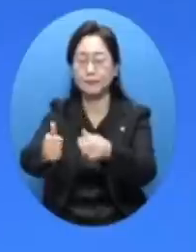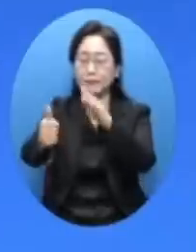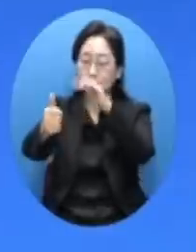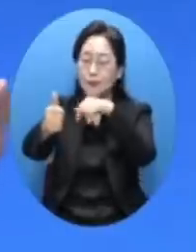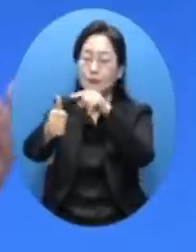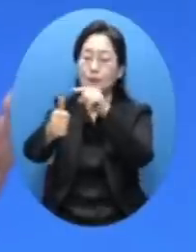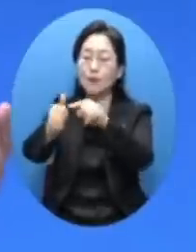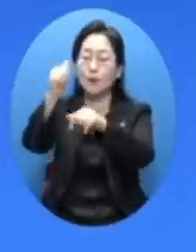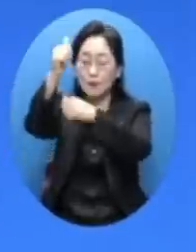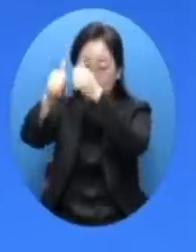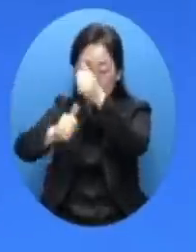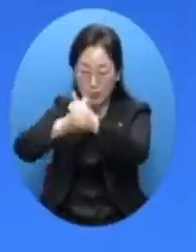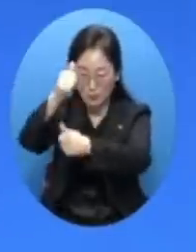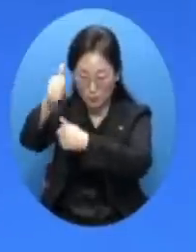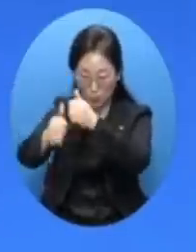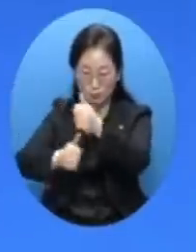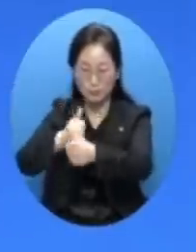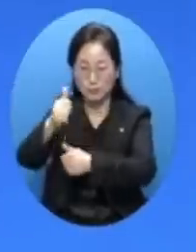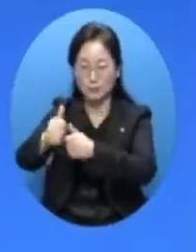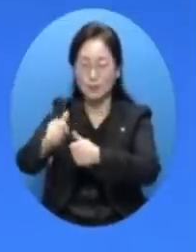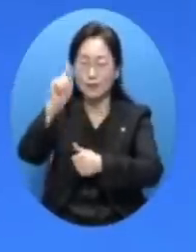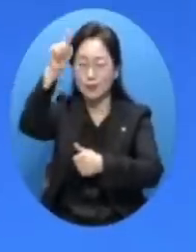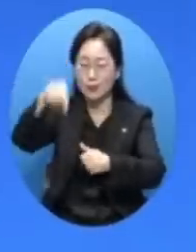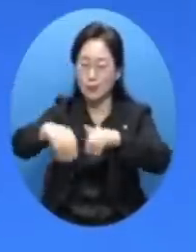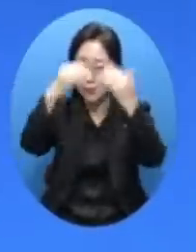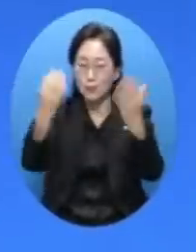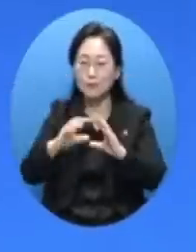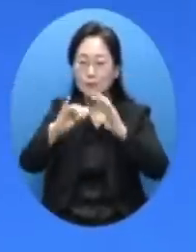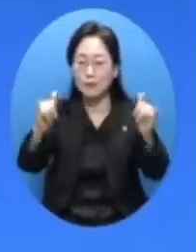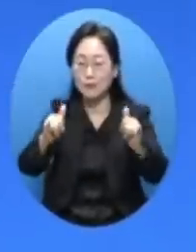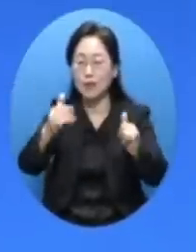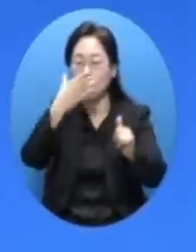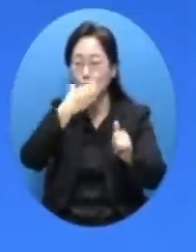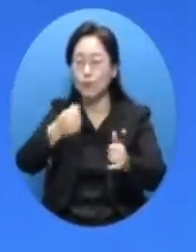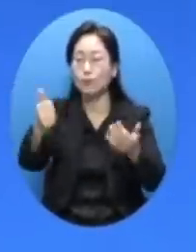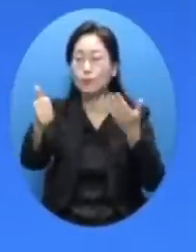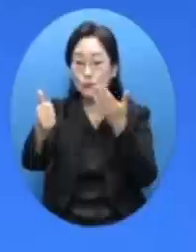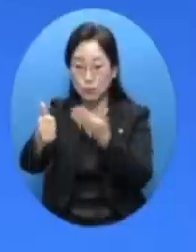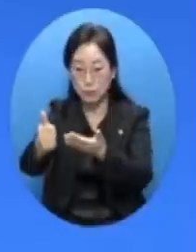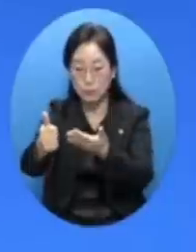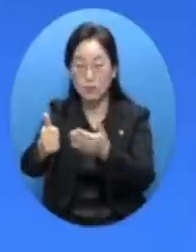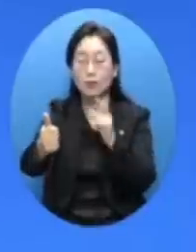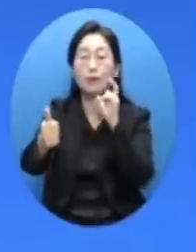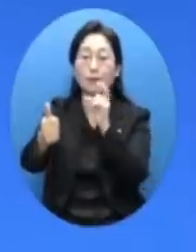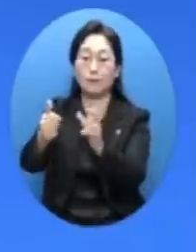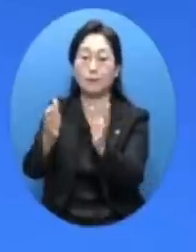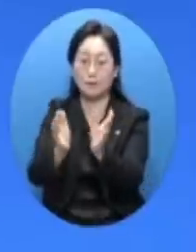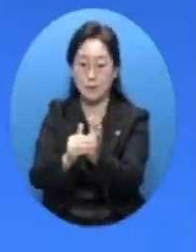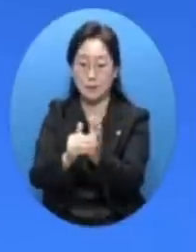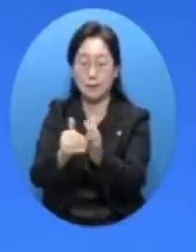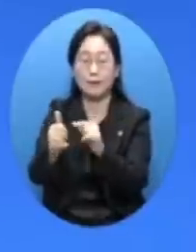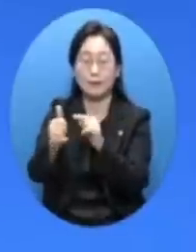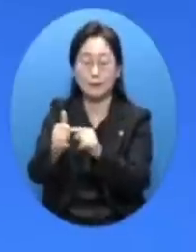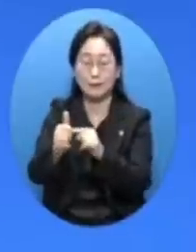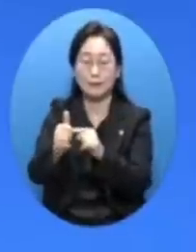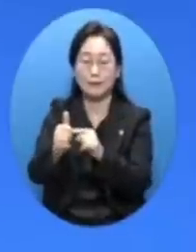통하여서 모든 천하 만민이 복을 받게 해준다고 말씀하셨는데 그 말씀 듣고